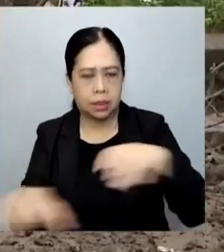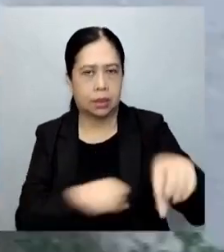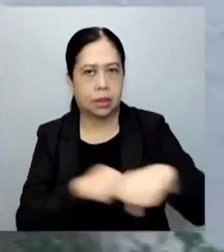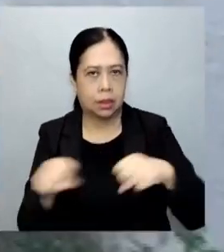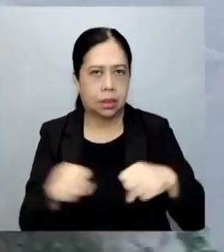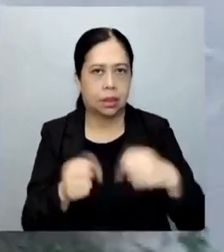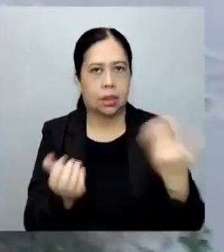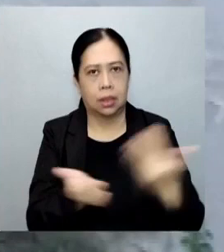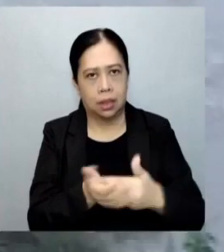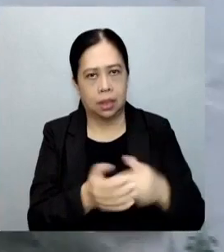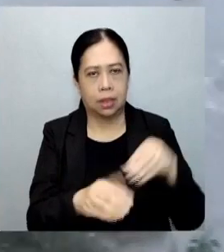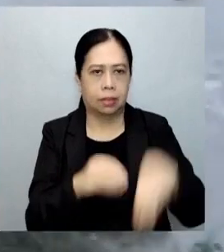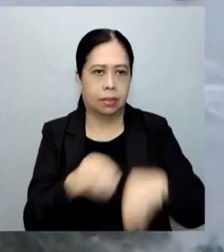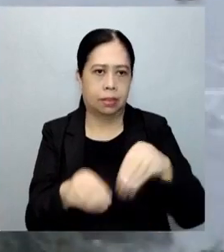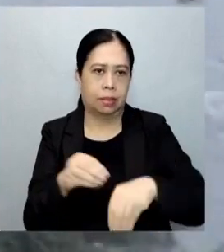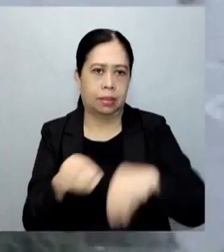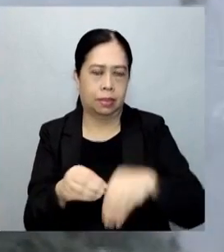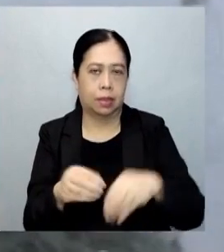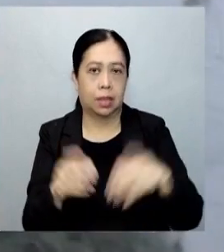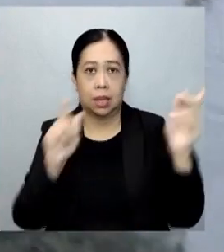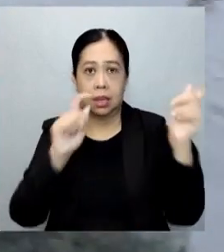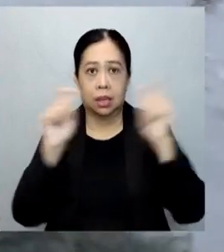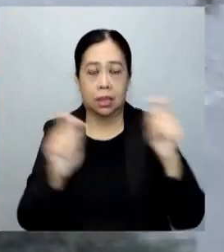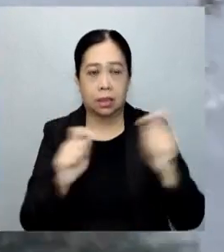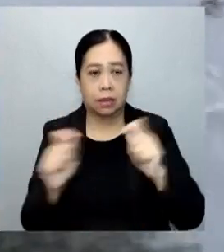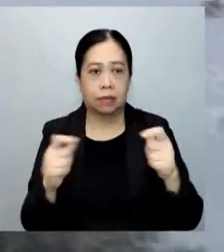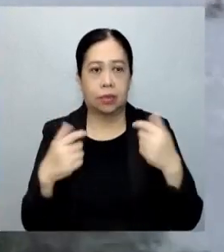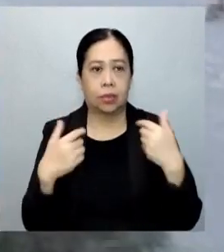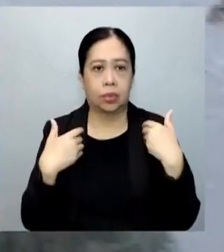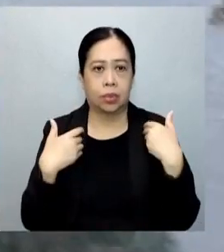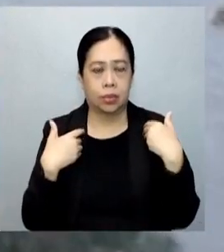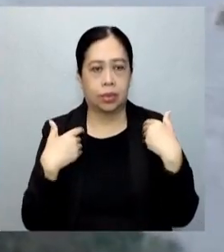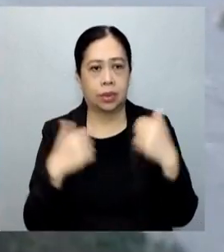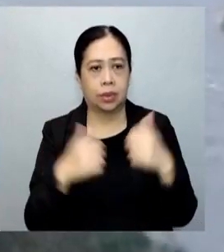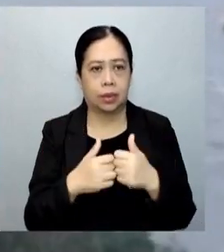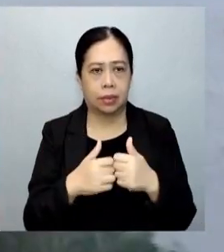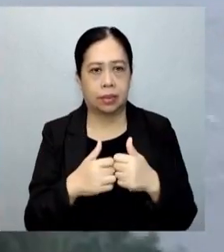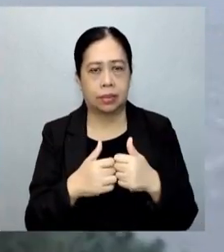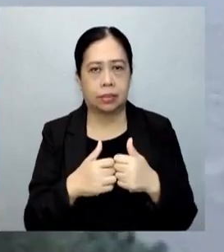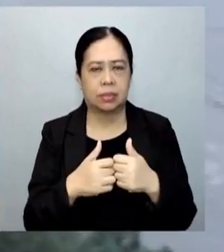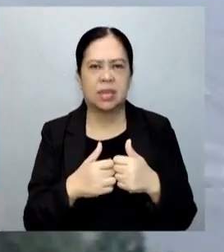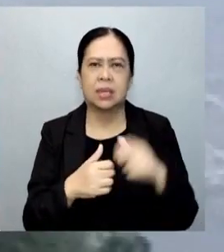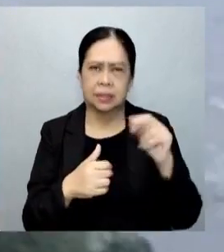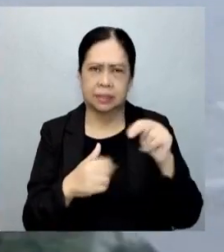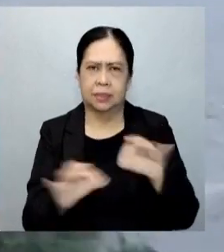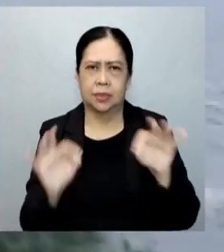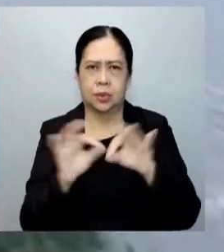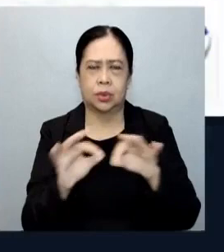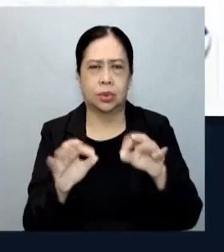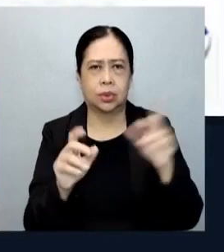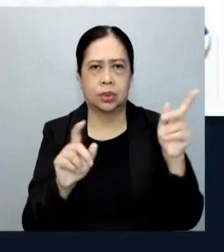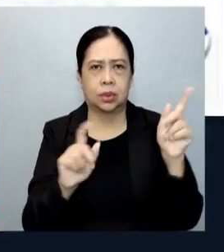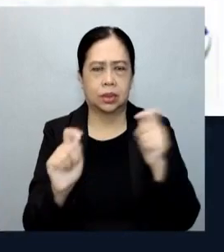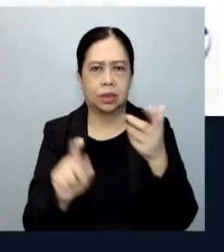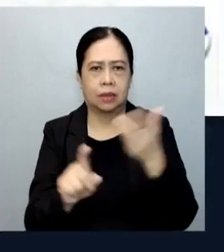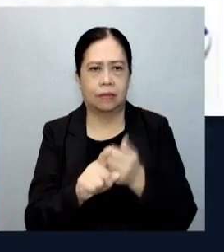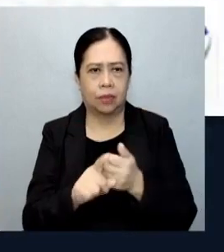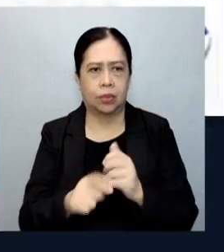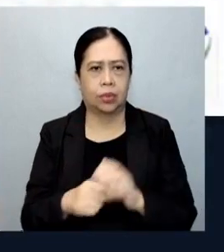mag-replant. Ang bagyo naman meron ding kailangan din natin ng bagyo Huwag lang tumama sa atin.